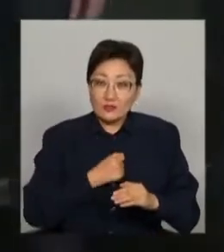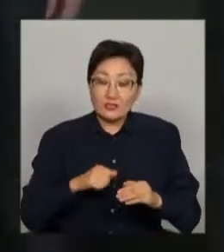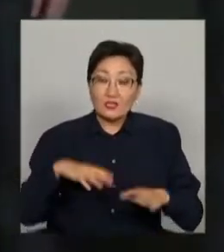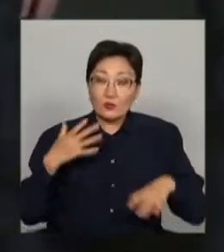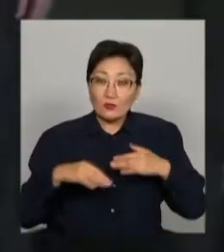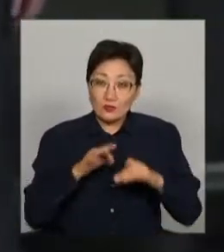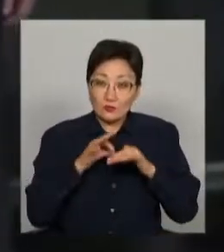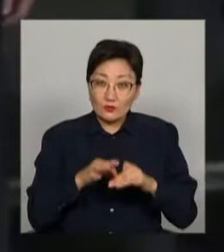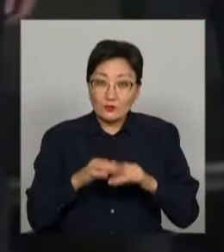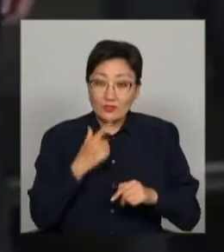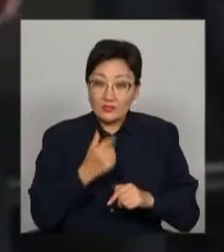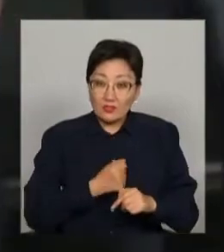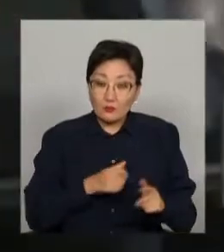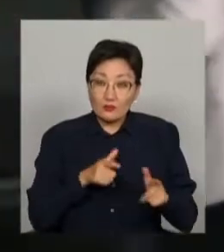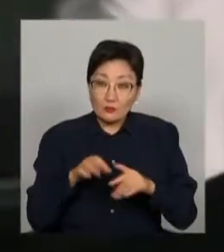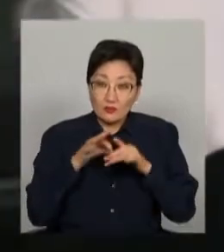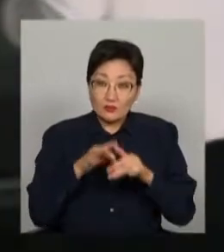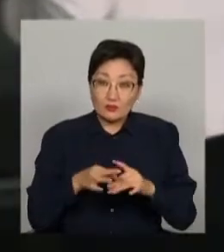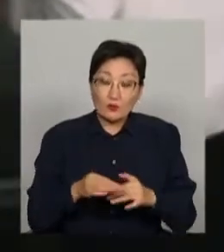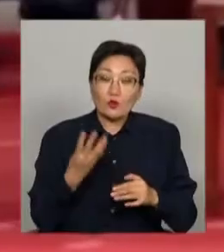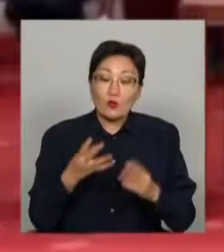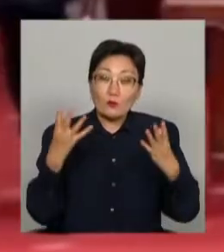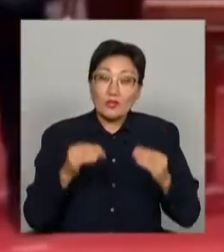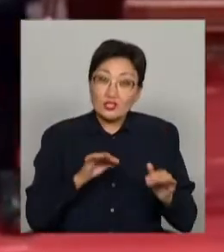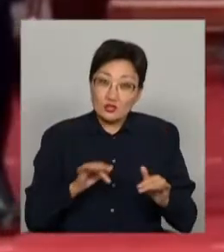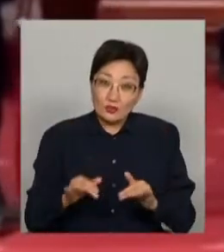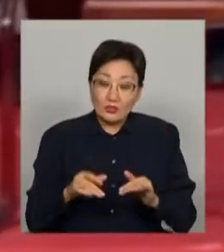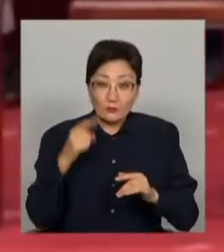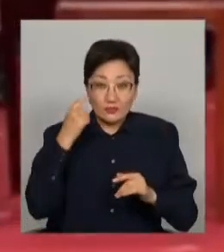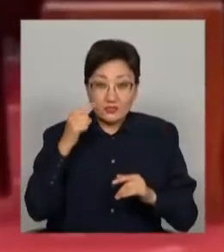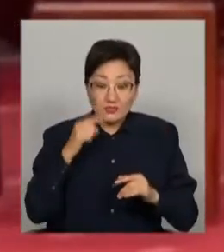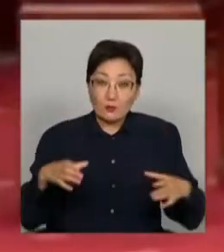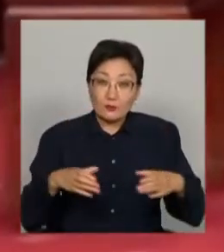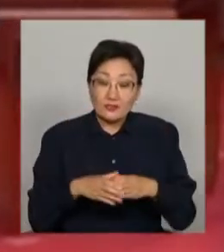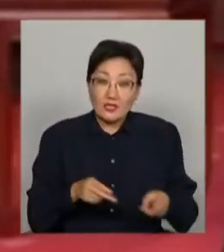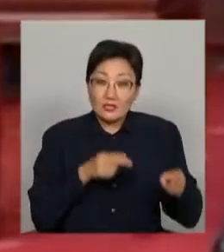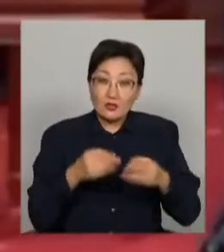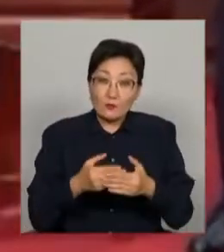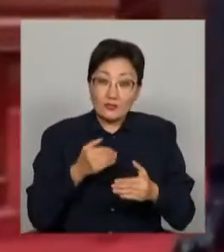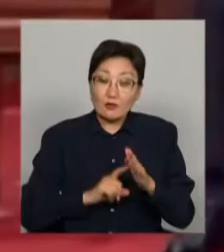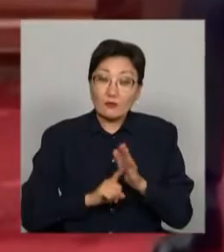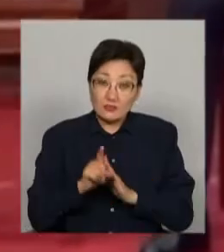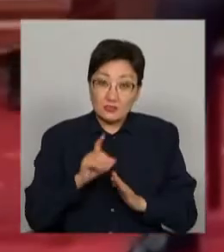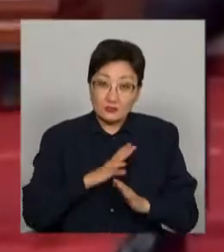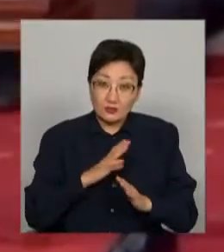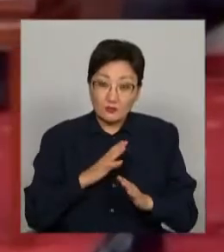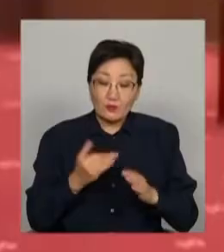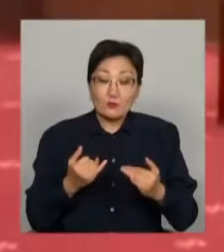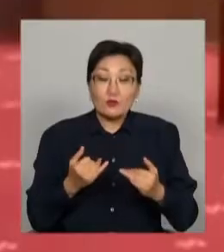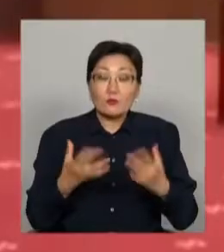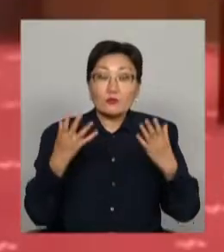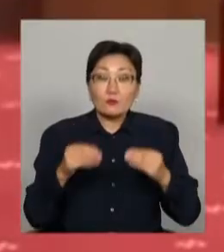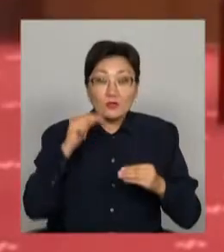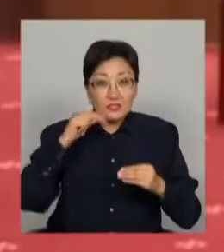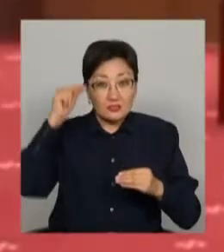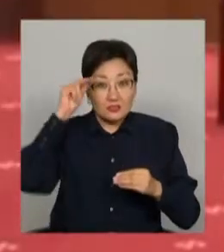жатыр. Жауынгерлер дайындықтан өткізудің 4 күндік шарасы Америка делегациясы келері қарсаңында басталды. Айта кетсек, бүгін